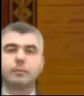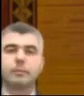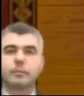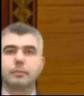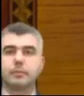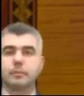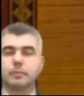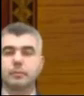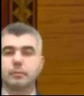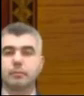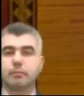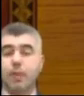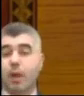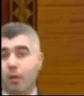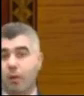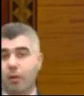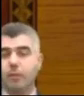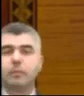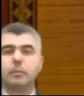والصناعي أمامنا.